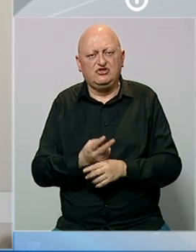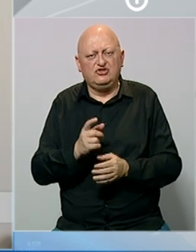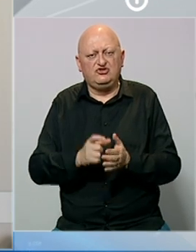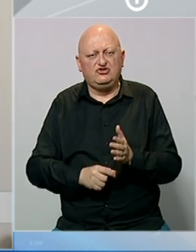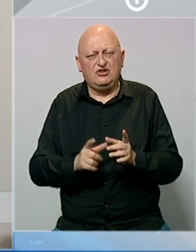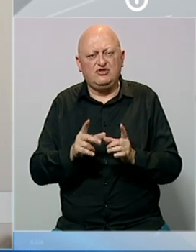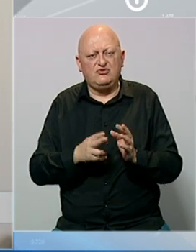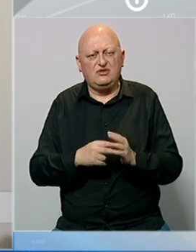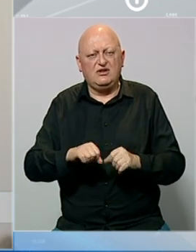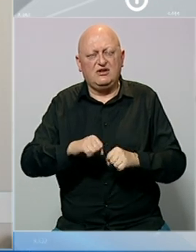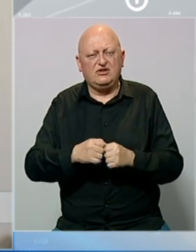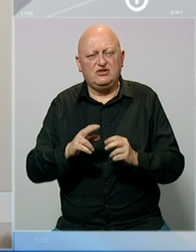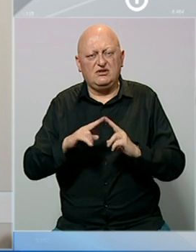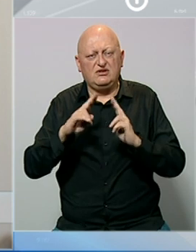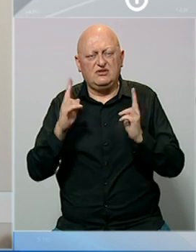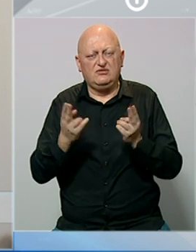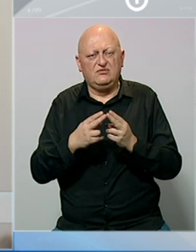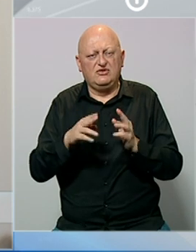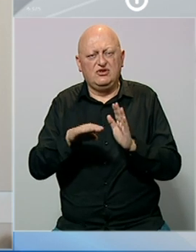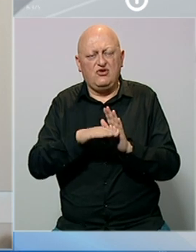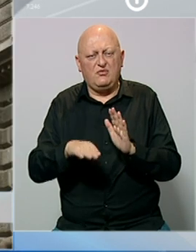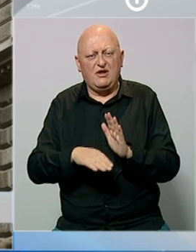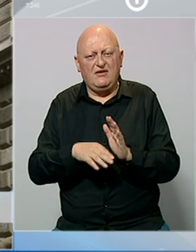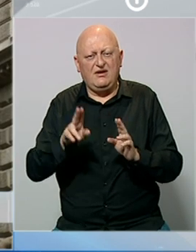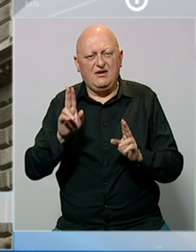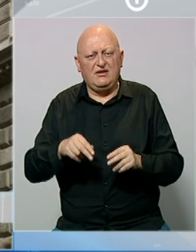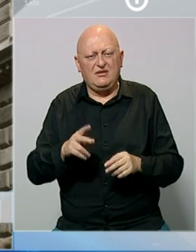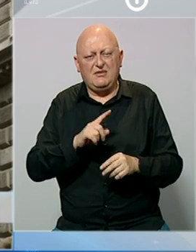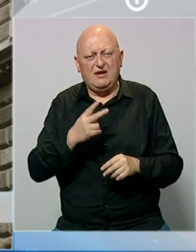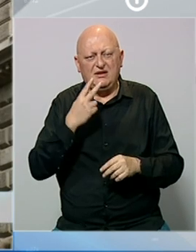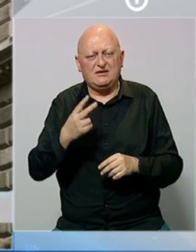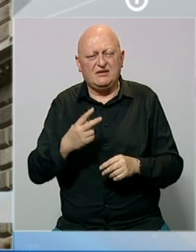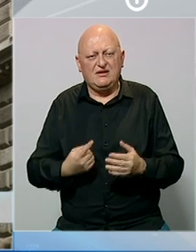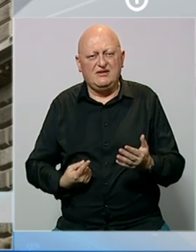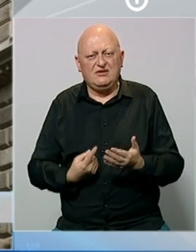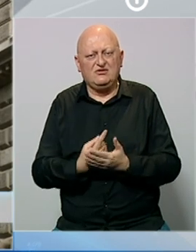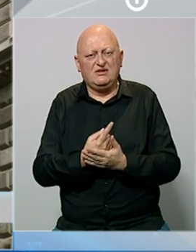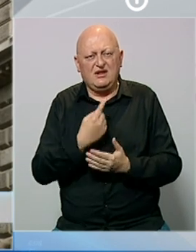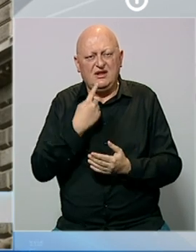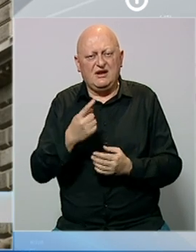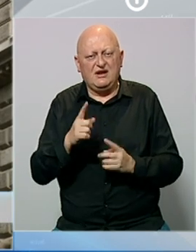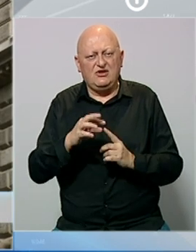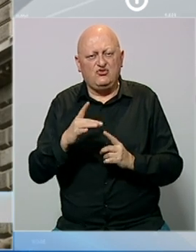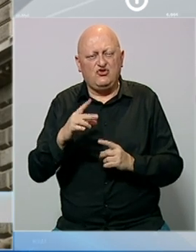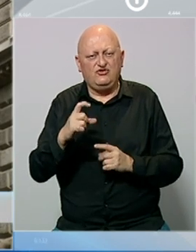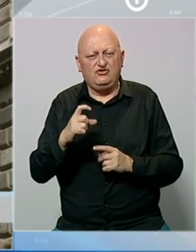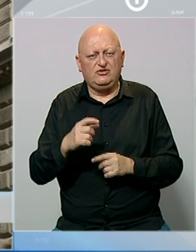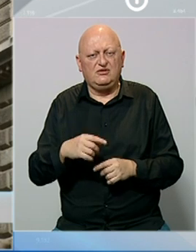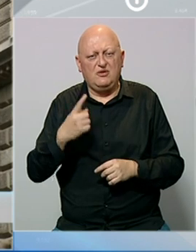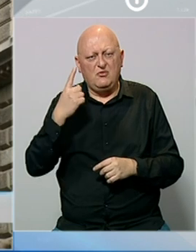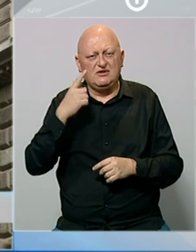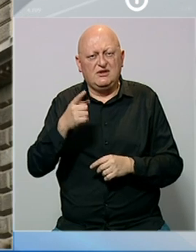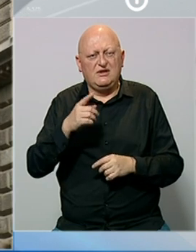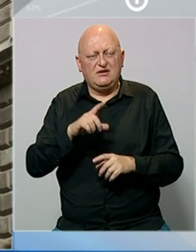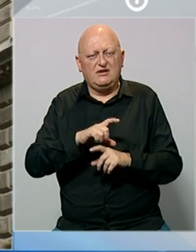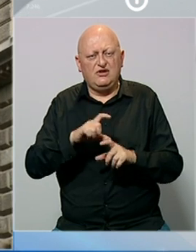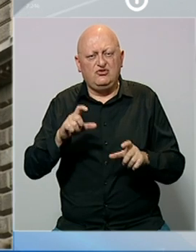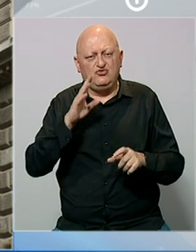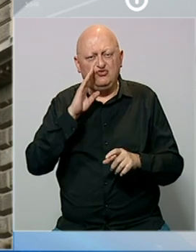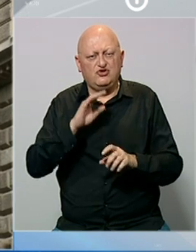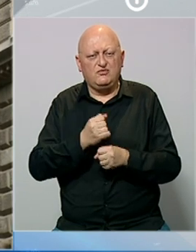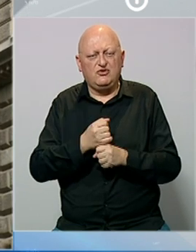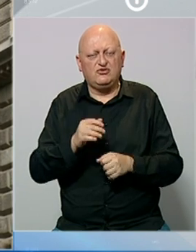suvereniteta države članice UN-a je kršenje međunarodnog prava i ima nesagledive posljedice, istakla je Turković. Podsjetila je i